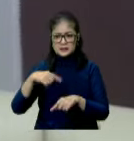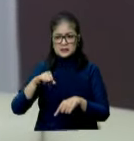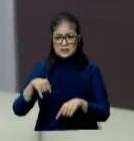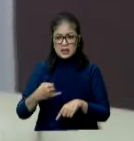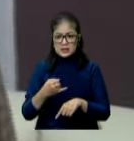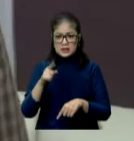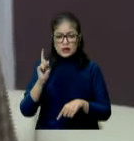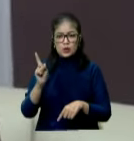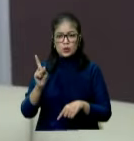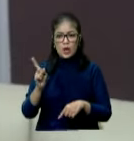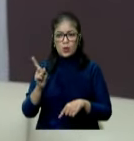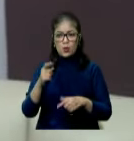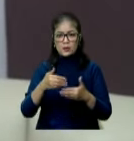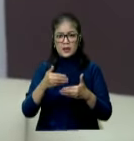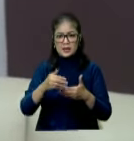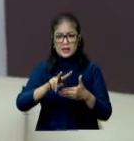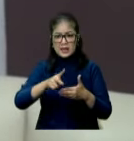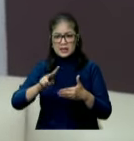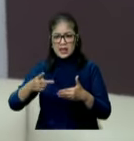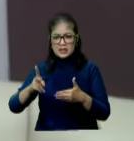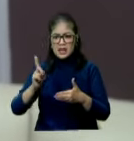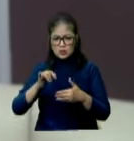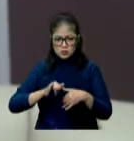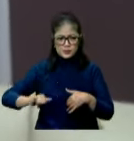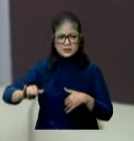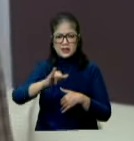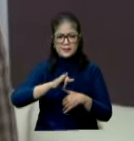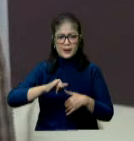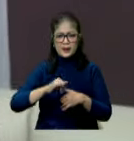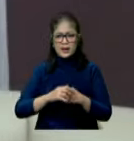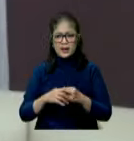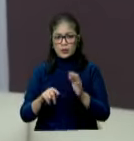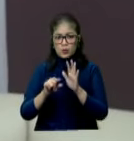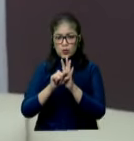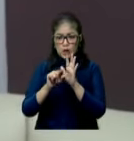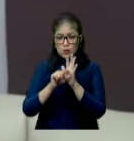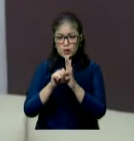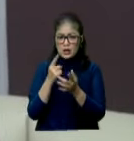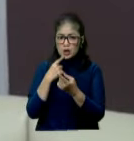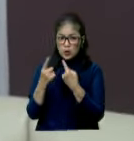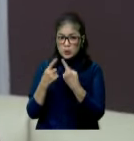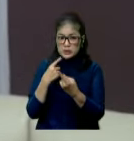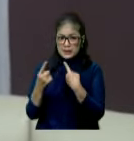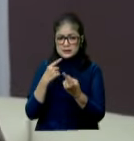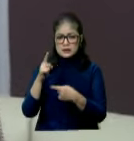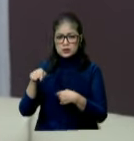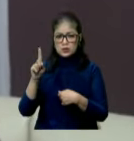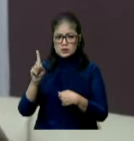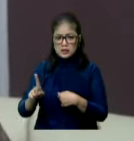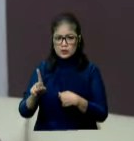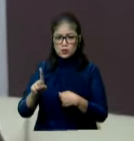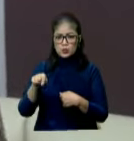Tapi ditolak mentok di parlemen waktu itu. Menurut pembentuk undang-undang dalam rapat kami konsultasi, tetap harus satu panel. Yang